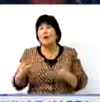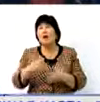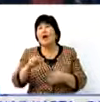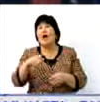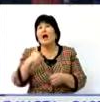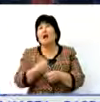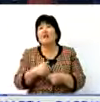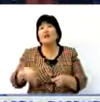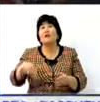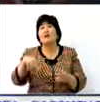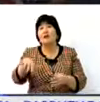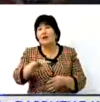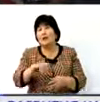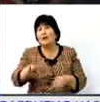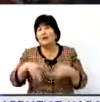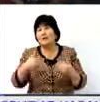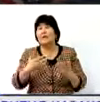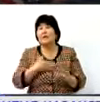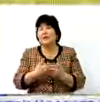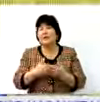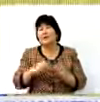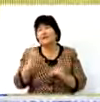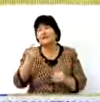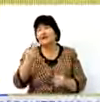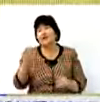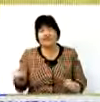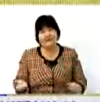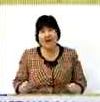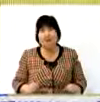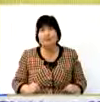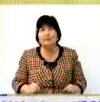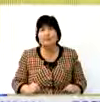района поблагодарил аграриев за их вклад в развитие сельского хозяйства.